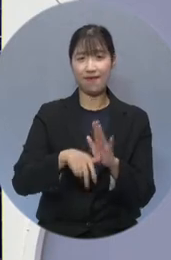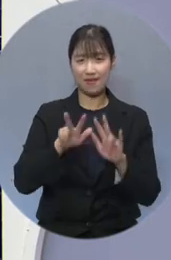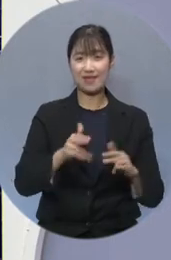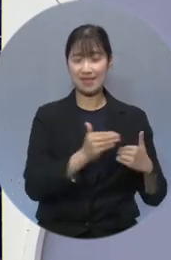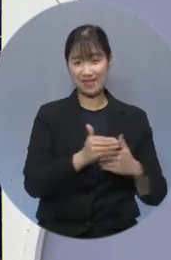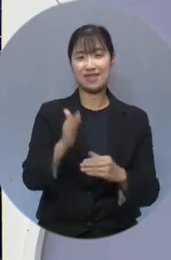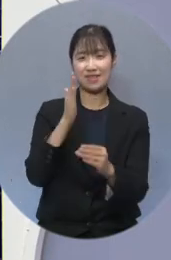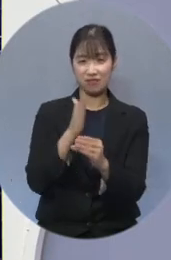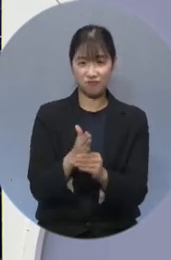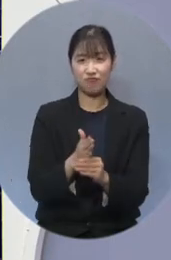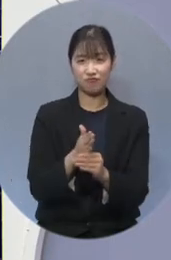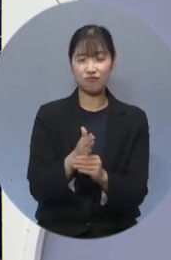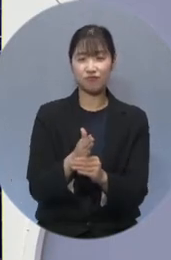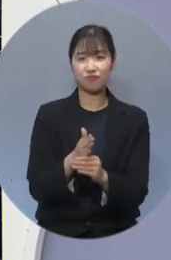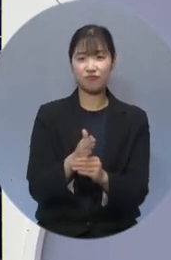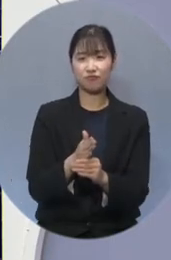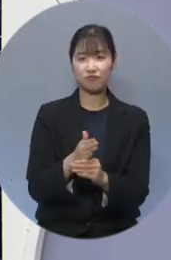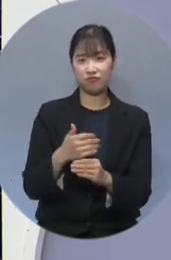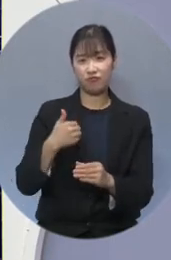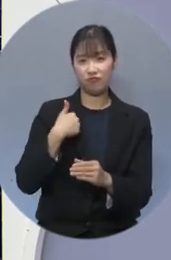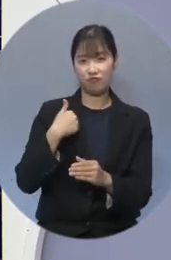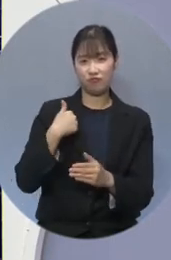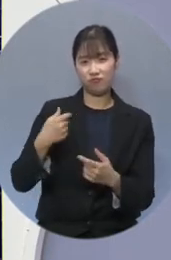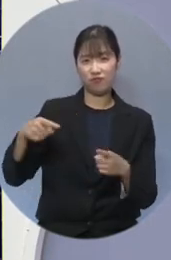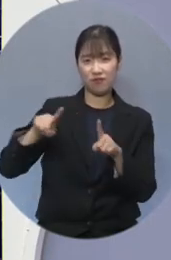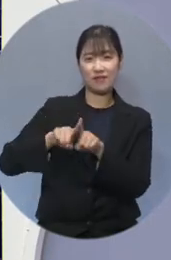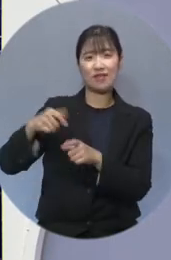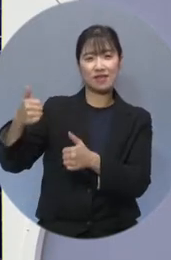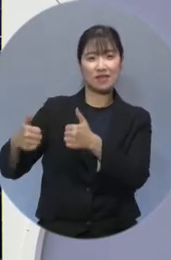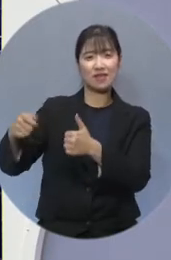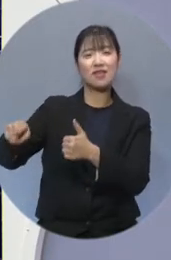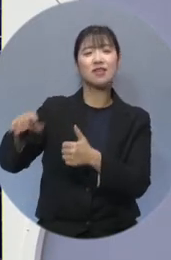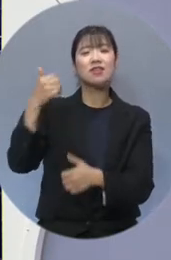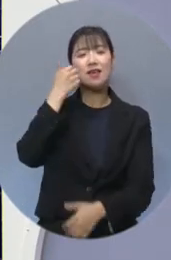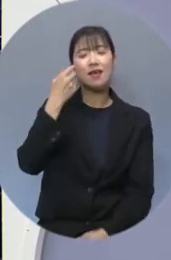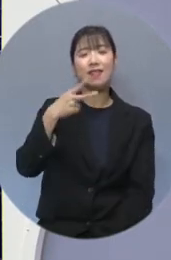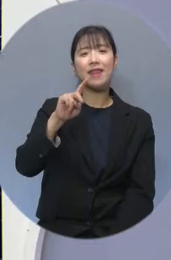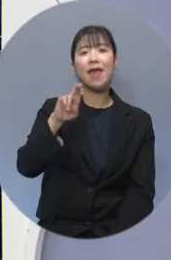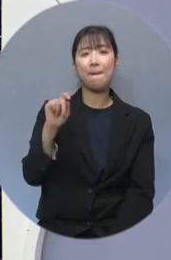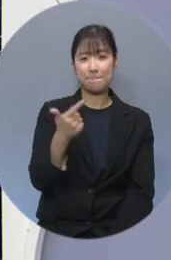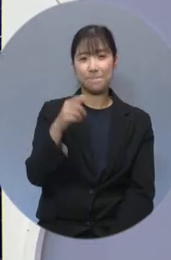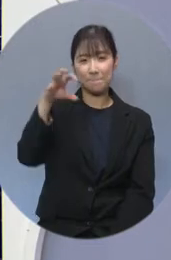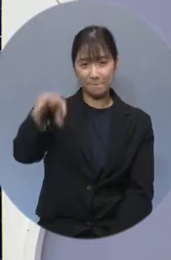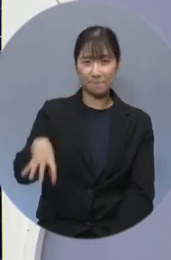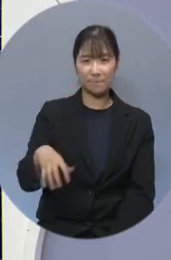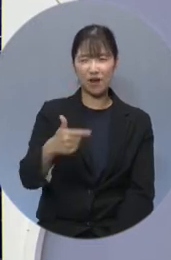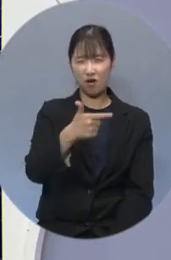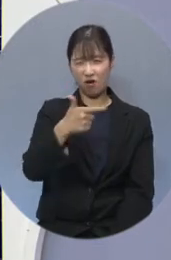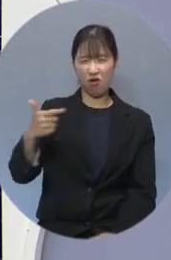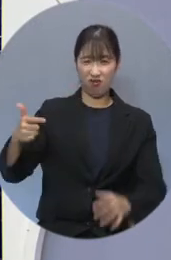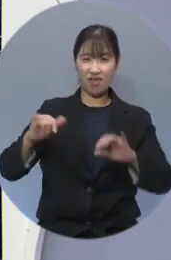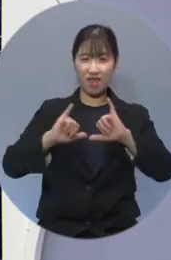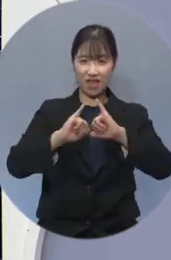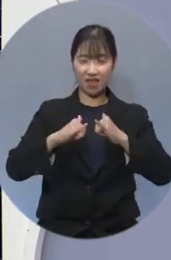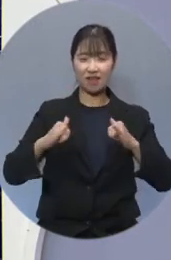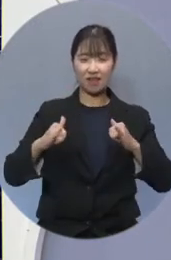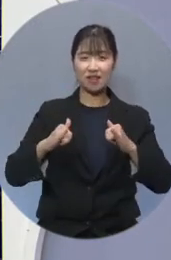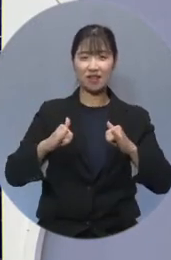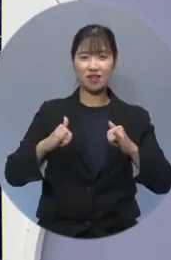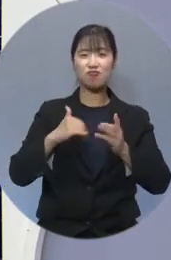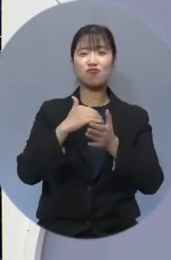중입니다. 우리가 이제 상대국인 타이베이 대만의 수도 인구 거대 인구 이제 도시